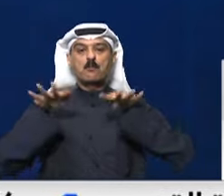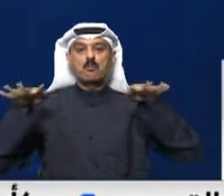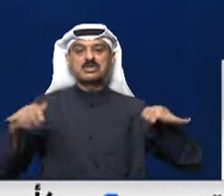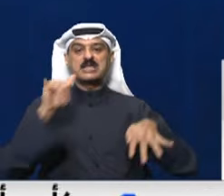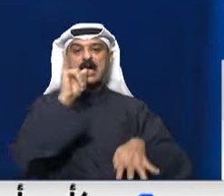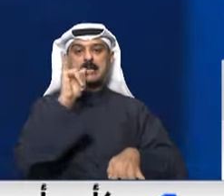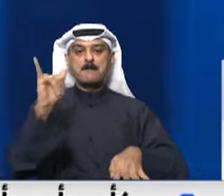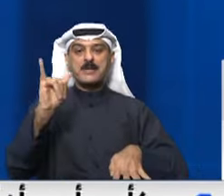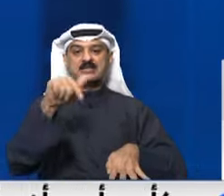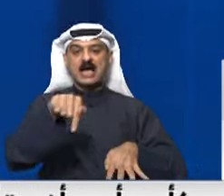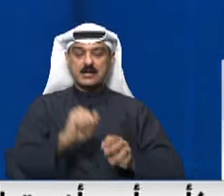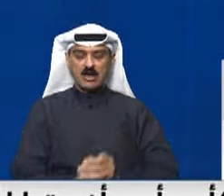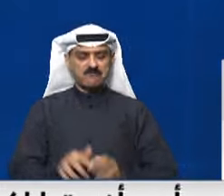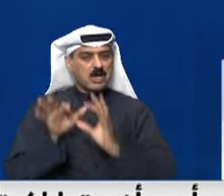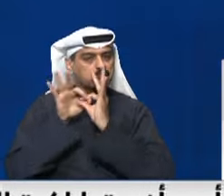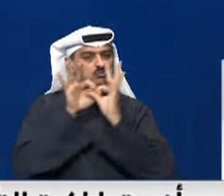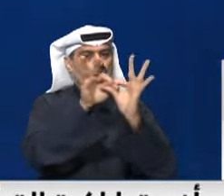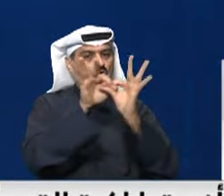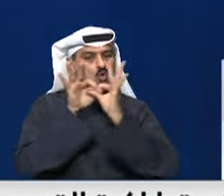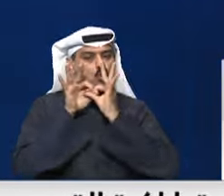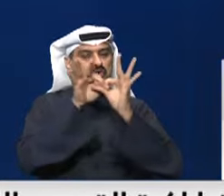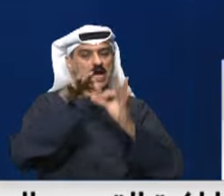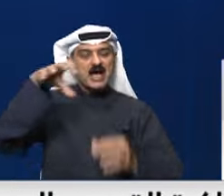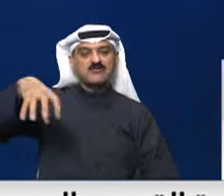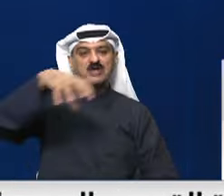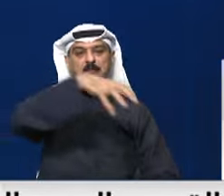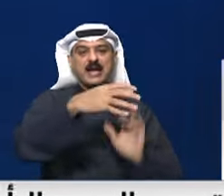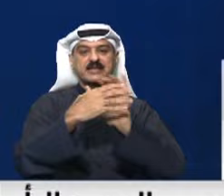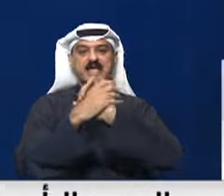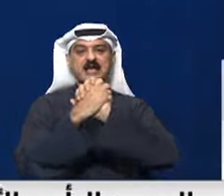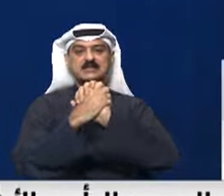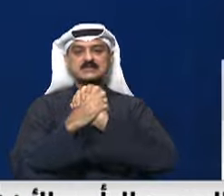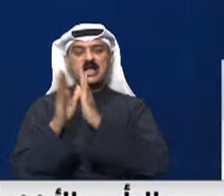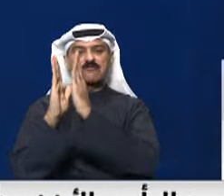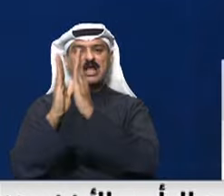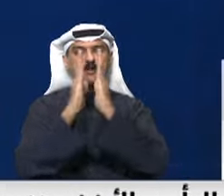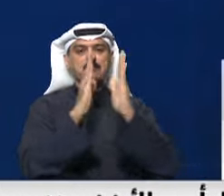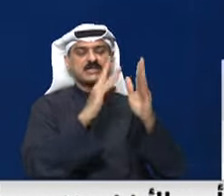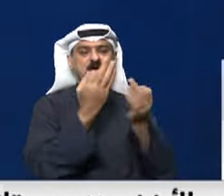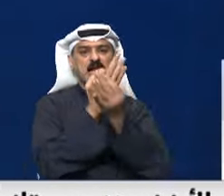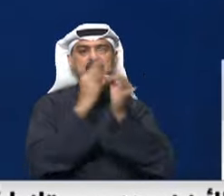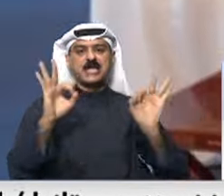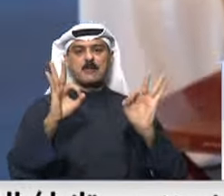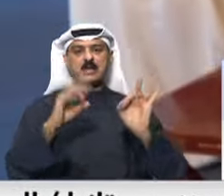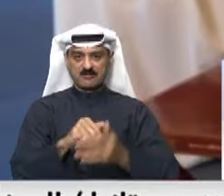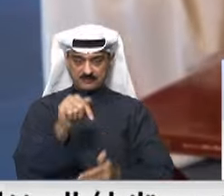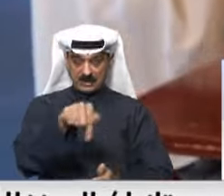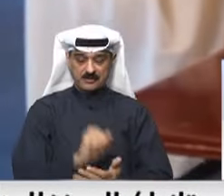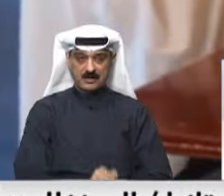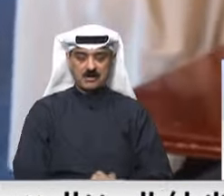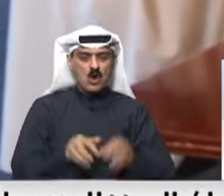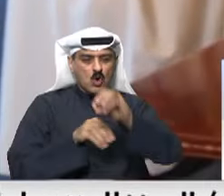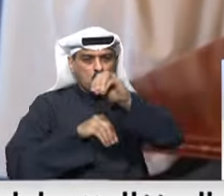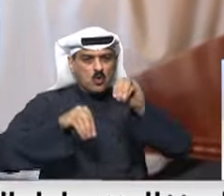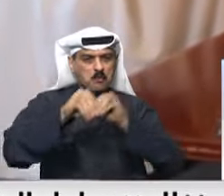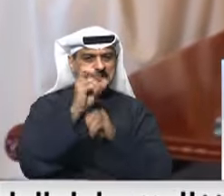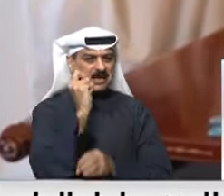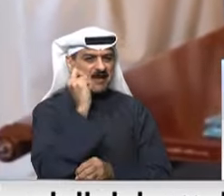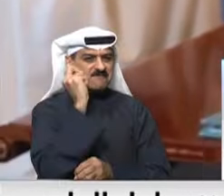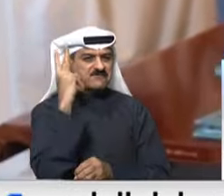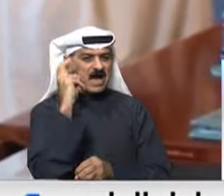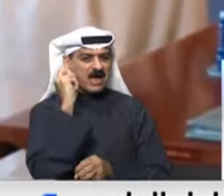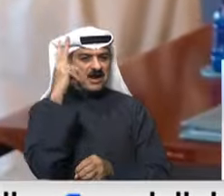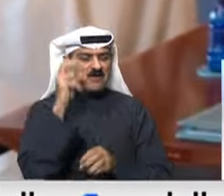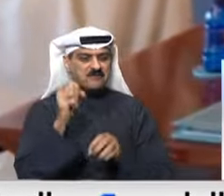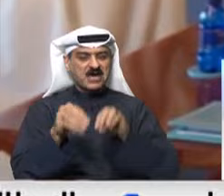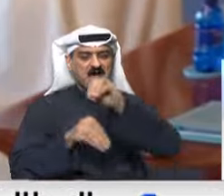المتحدة وأوجه التعاون بين البلدين الصديقين في مختلف المجالات، إضافة إلى تبادل وجهات النظر حيال